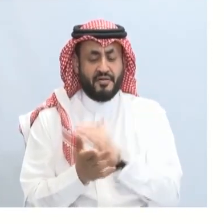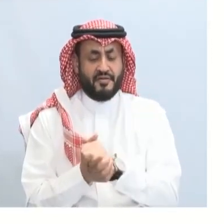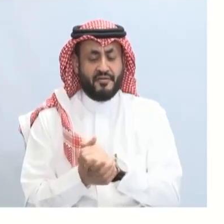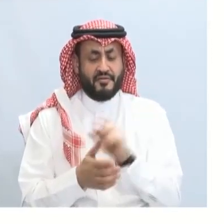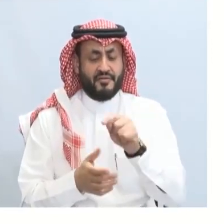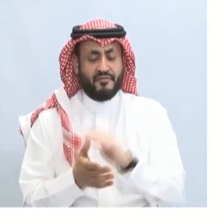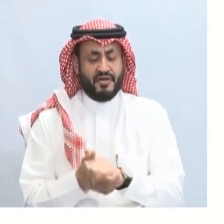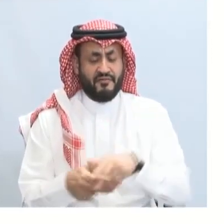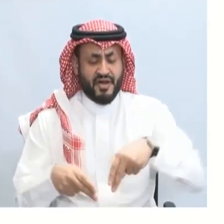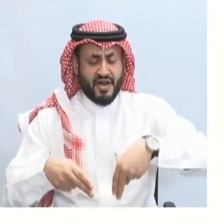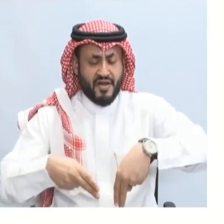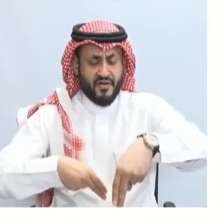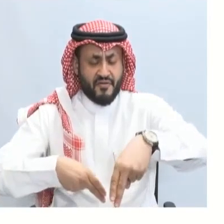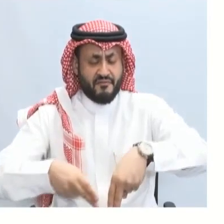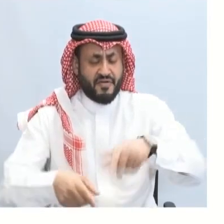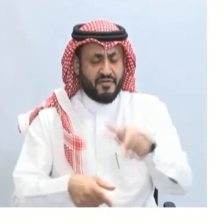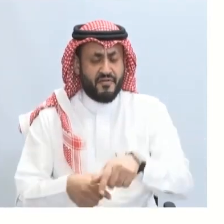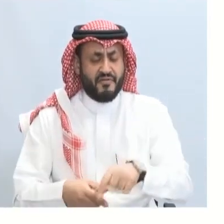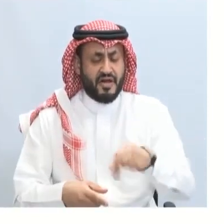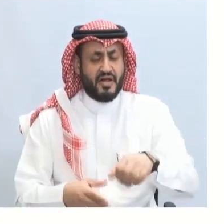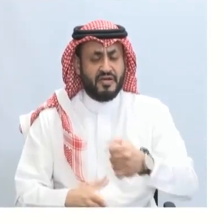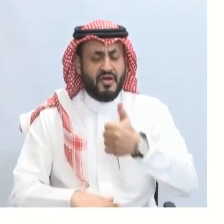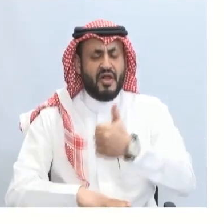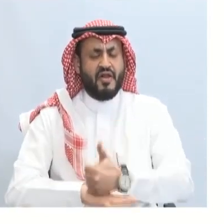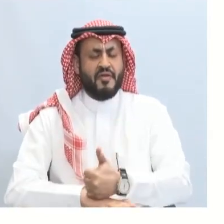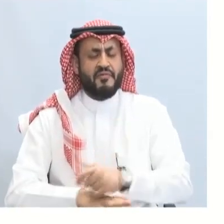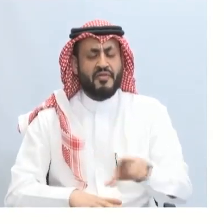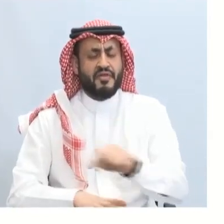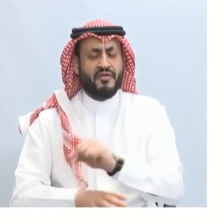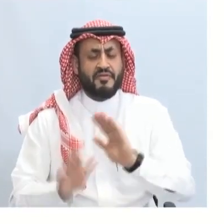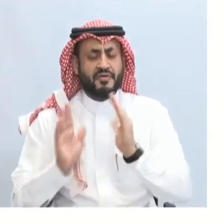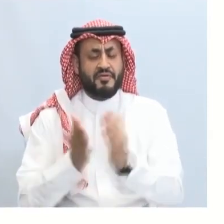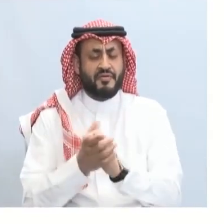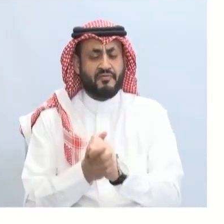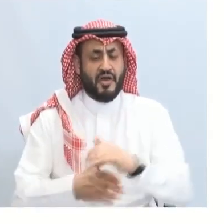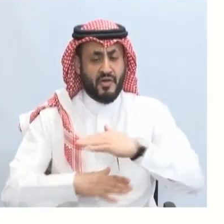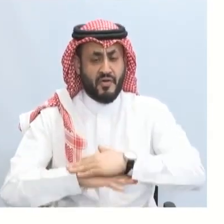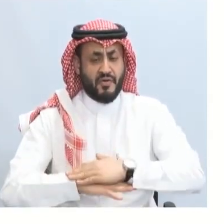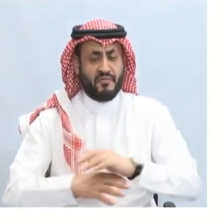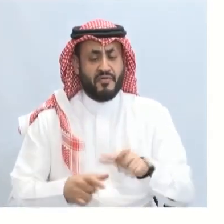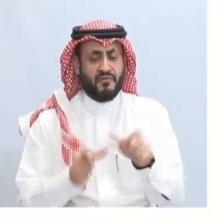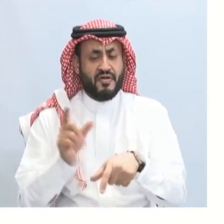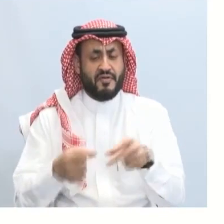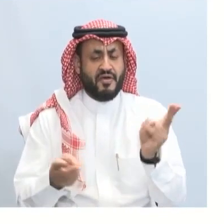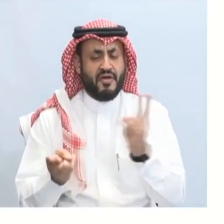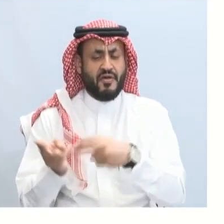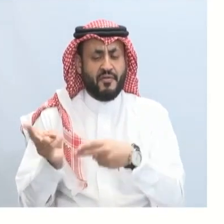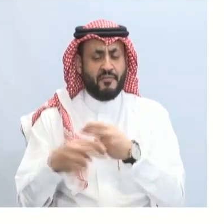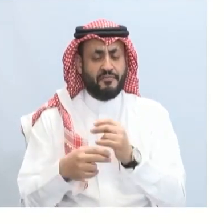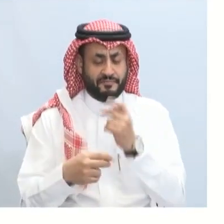مسلك مسلك الفرد وفق اصول وقواعد المجتمع وعهود الافراد المتبادله